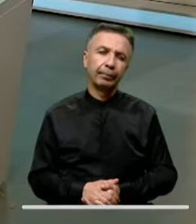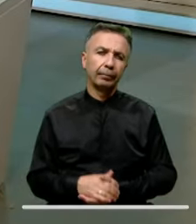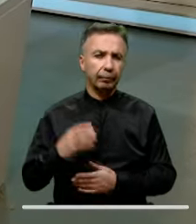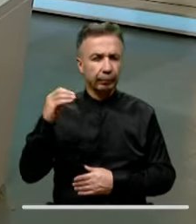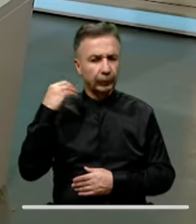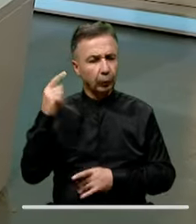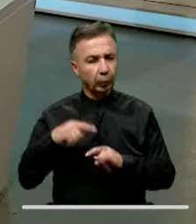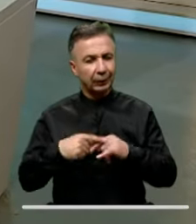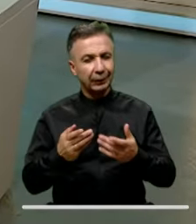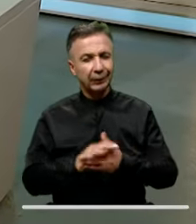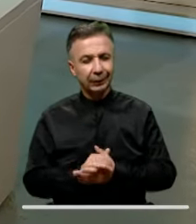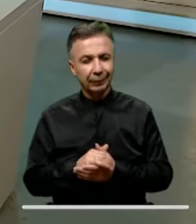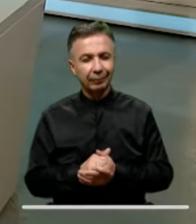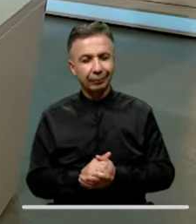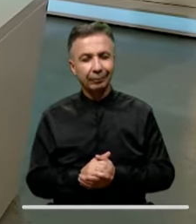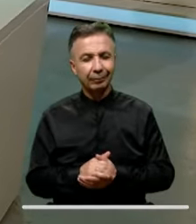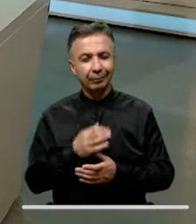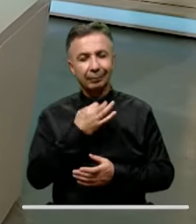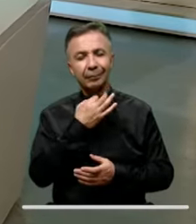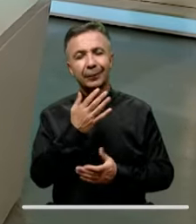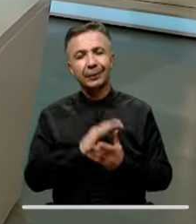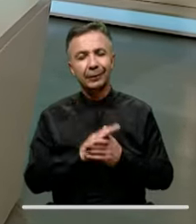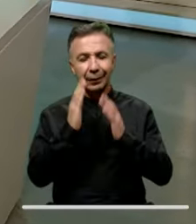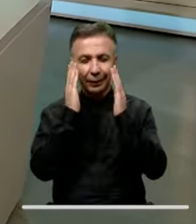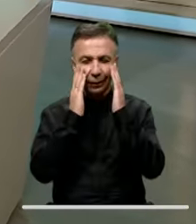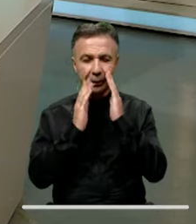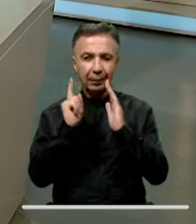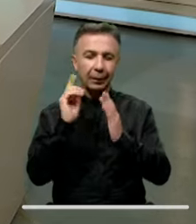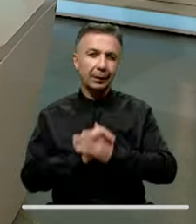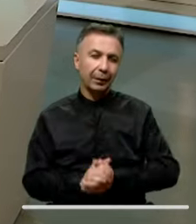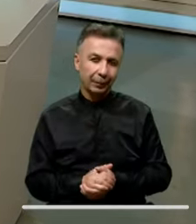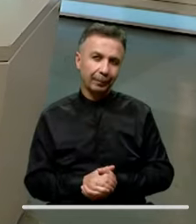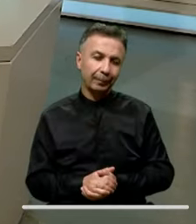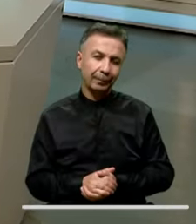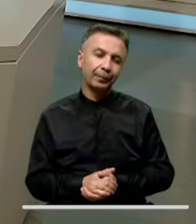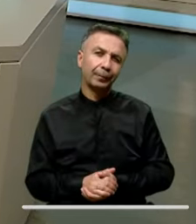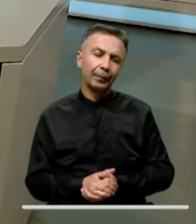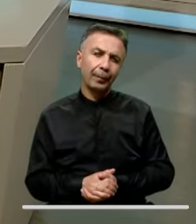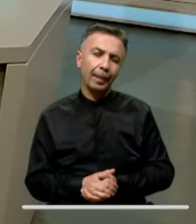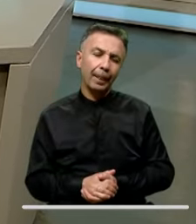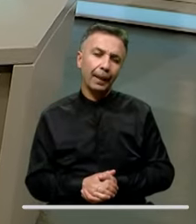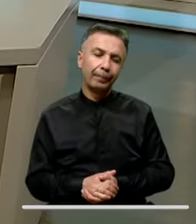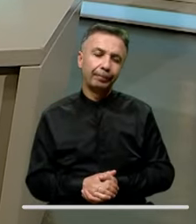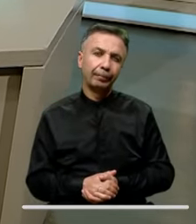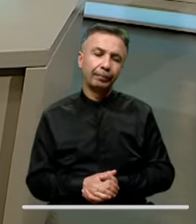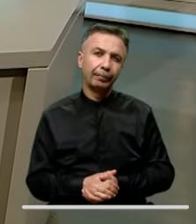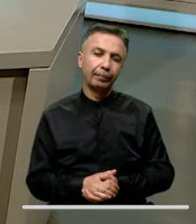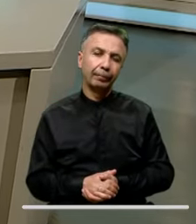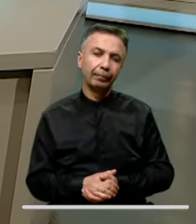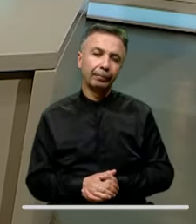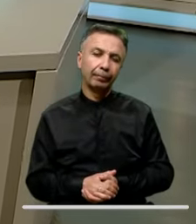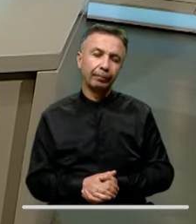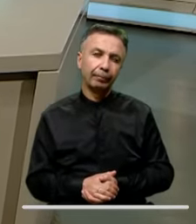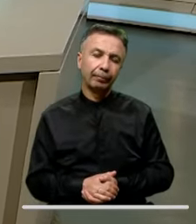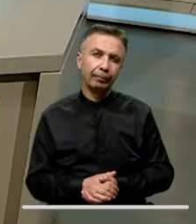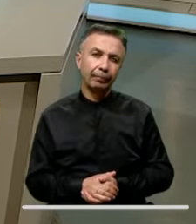hoş geldiniz. Teşekkür ederim Furkan Bey. Nasılsınız hocam? Elhamdülillah çok şükür siz de iyisiniz. Elhamdülillah hocam. Allah razı olsun. Afiyet versin. Hemen şöyle